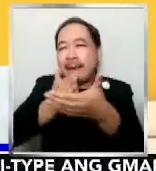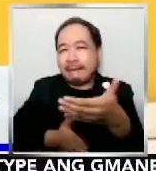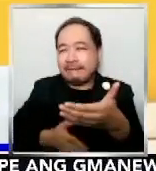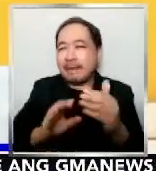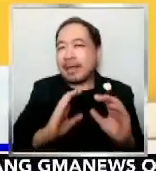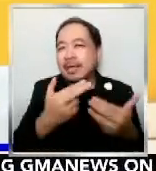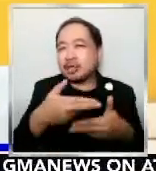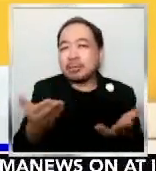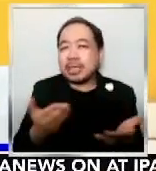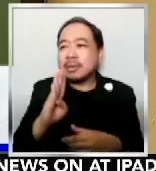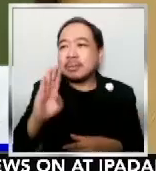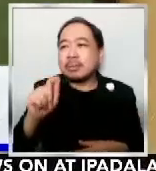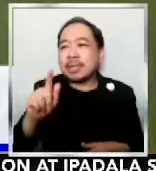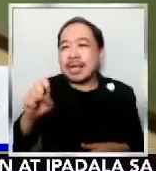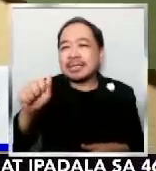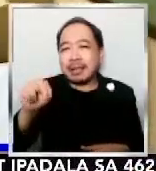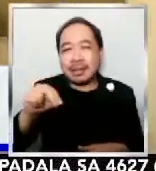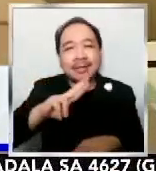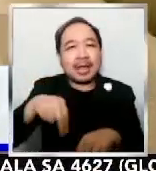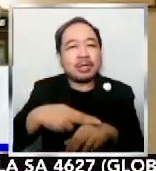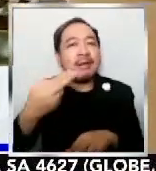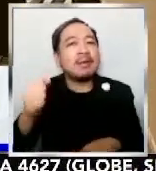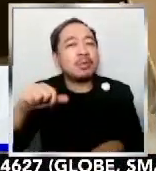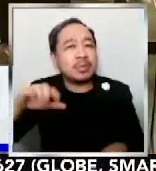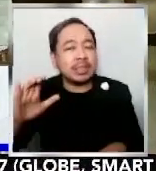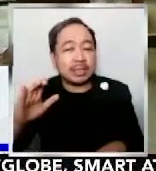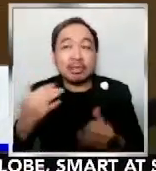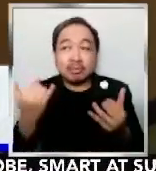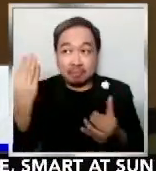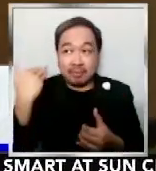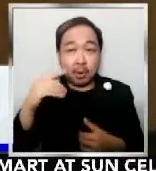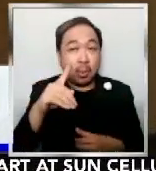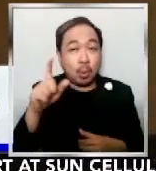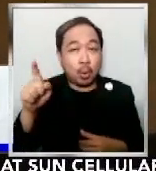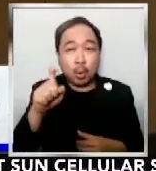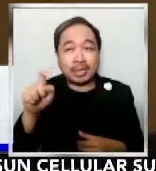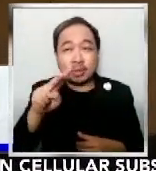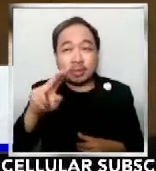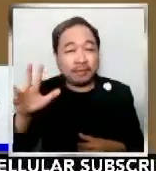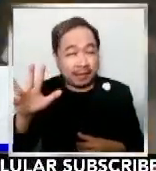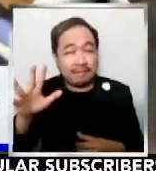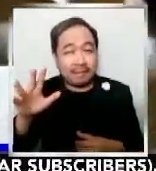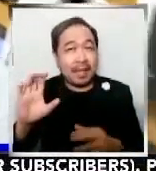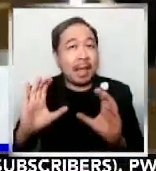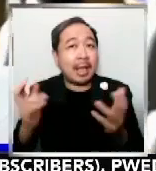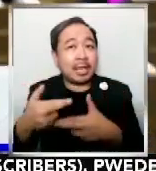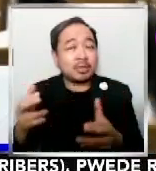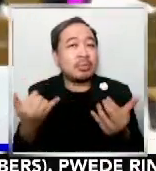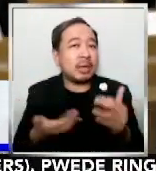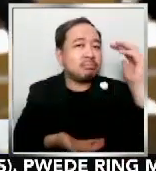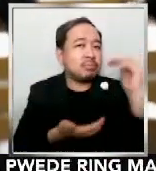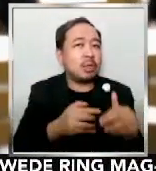High School sa Quezon City, nang hatiin mula 125 naging 178 classrooms. Kung 50